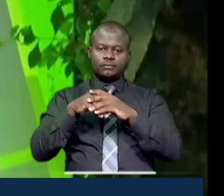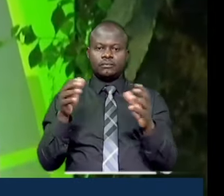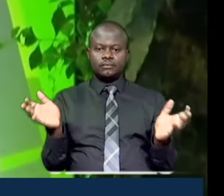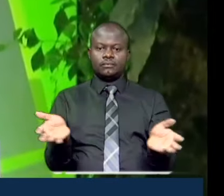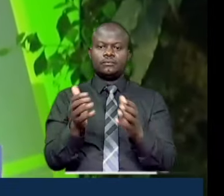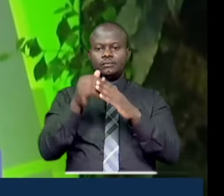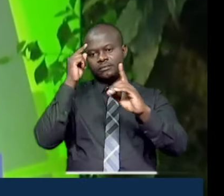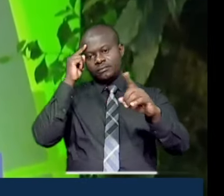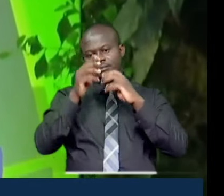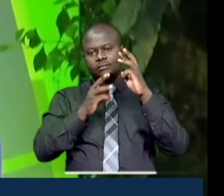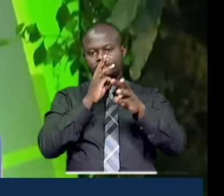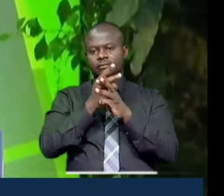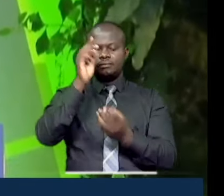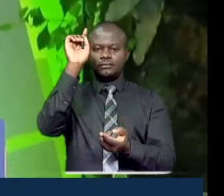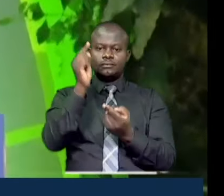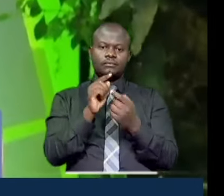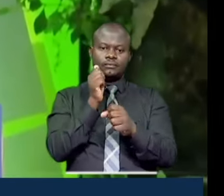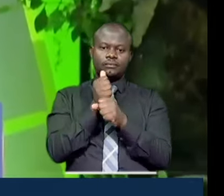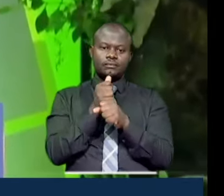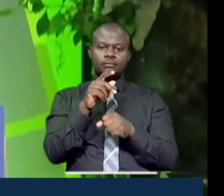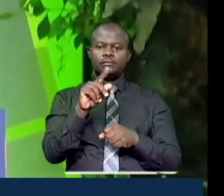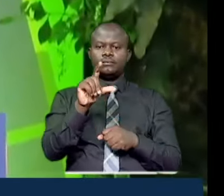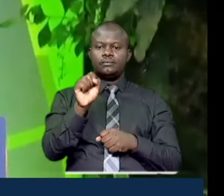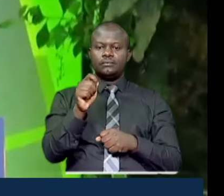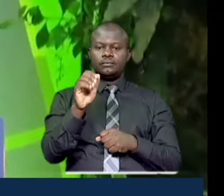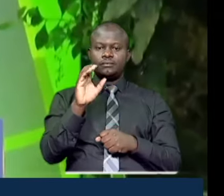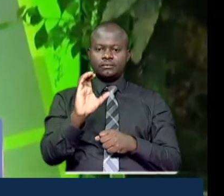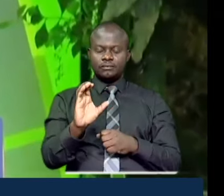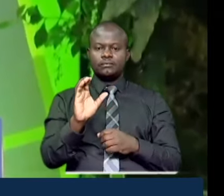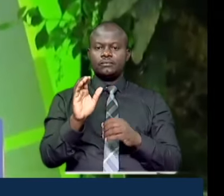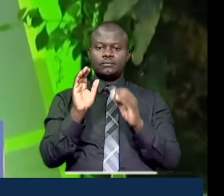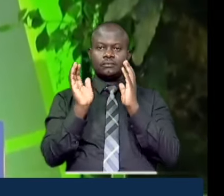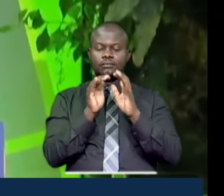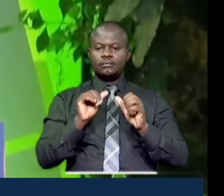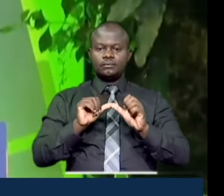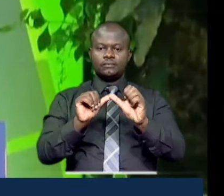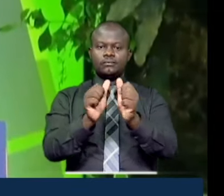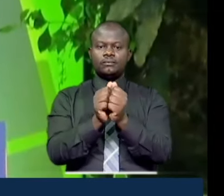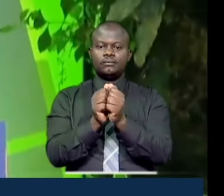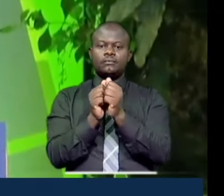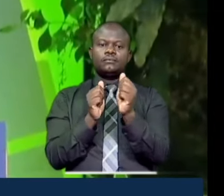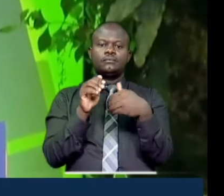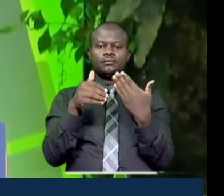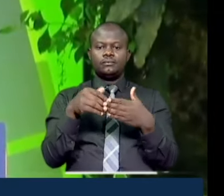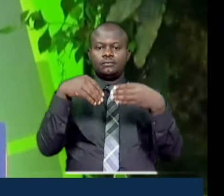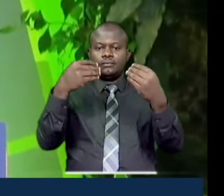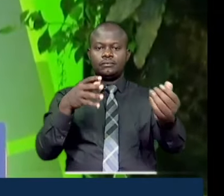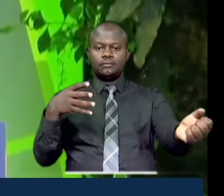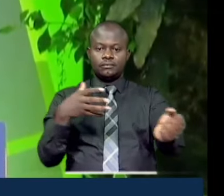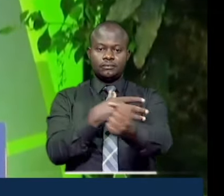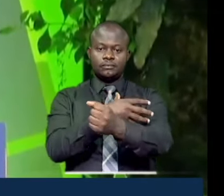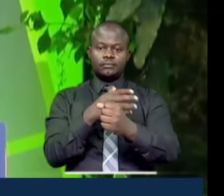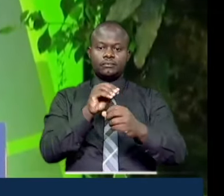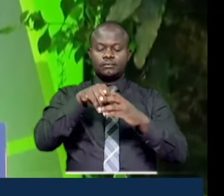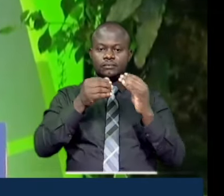guhamagarira intego y'isi yo kugabanya ikorwa rya plastiki ku bipimo birambye hamwe n'ikigega cyihariye mu gutanga ubushobozi bwo kubishyira